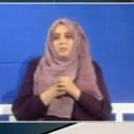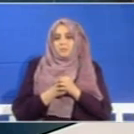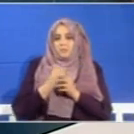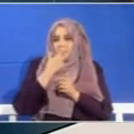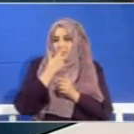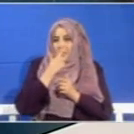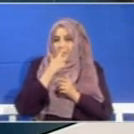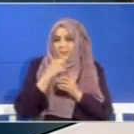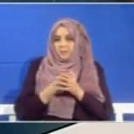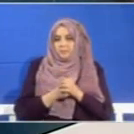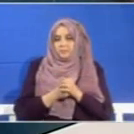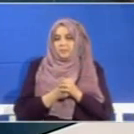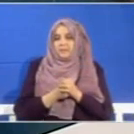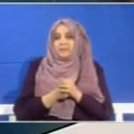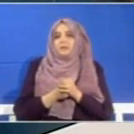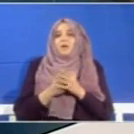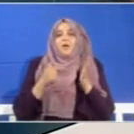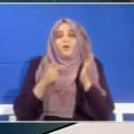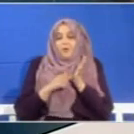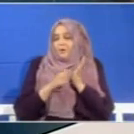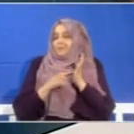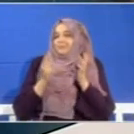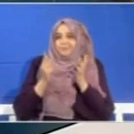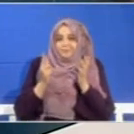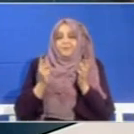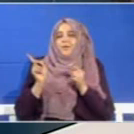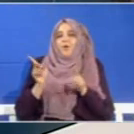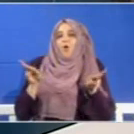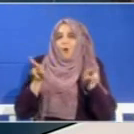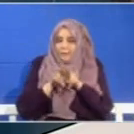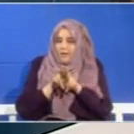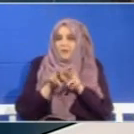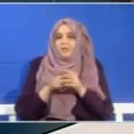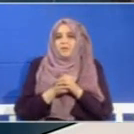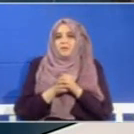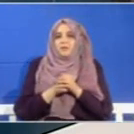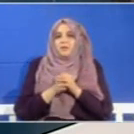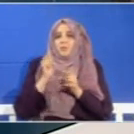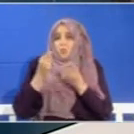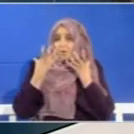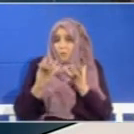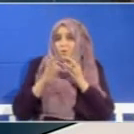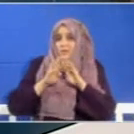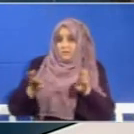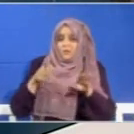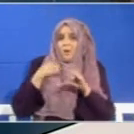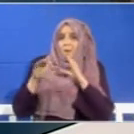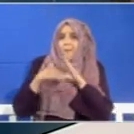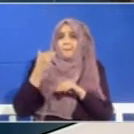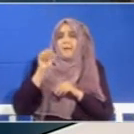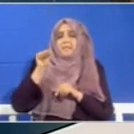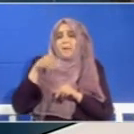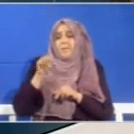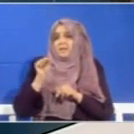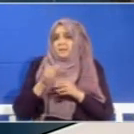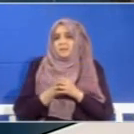قال لي. من بعد كي تصالحنا بعد ايام قلت له قال لي كنتي تحاولي تفرقوا حتى دزيتي لي ميساج. قلت له